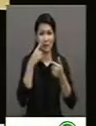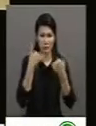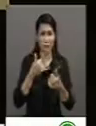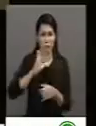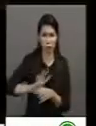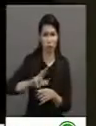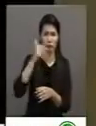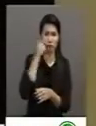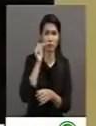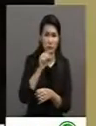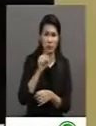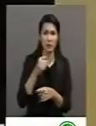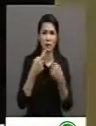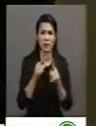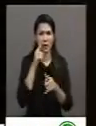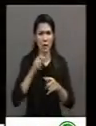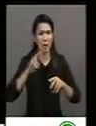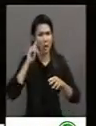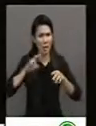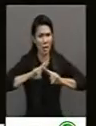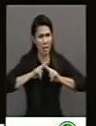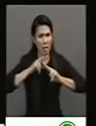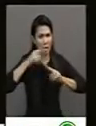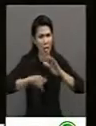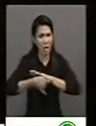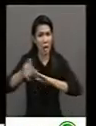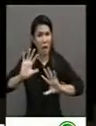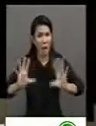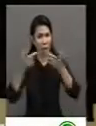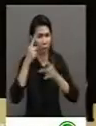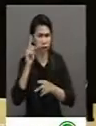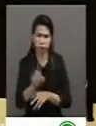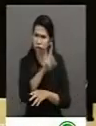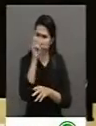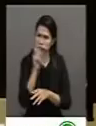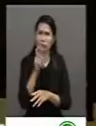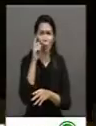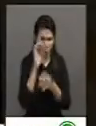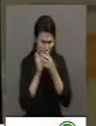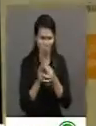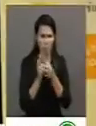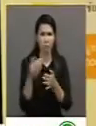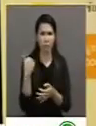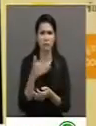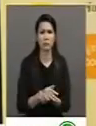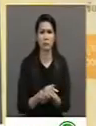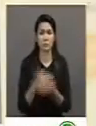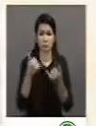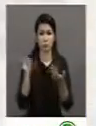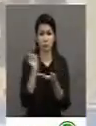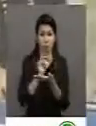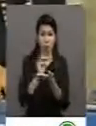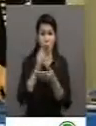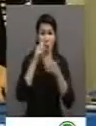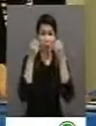ที่ดีขึ้นก็ตามแต่การสมัครใจหายออกจากบ้านของเด็กๆก็ยังเป็นประเด็นที่น่าห่วงอยู่สิ่งที่ทางมูลนิธิกระ